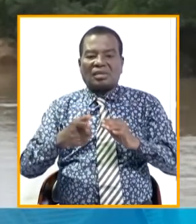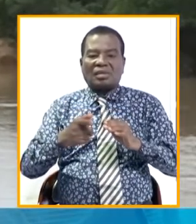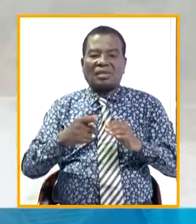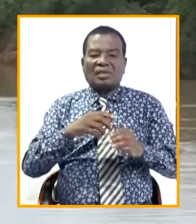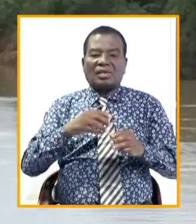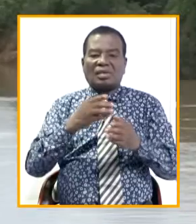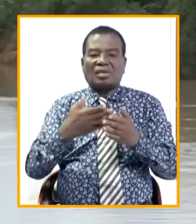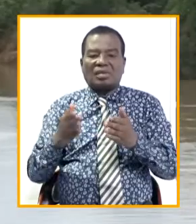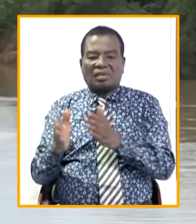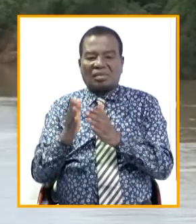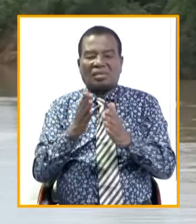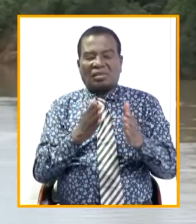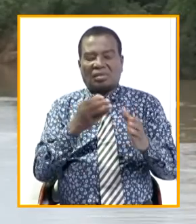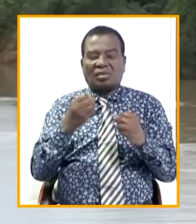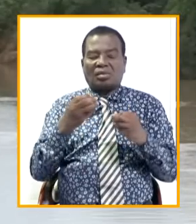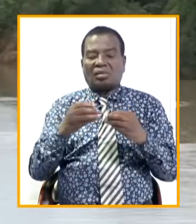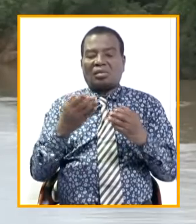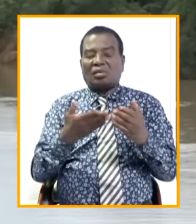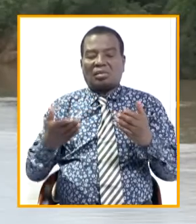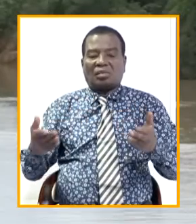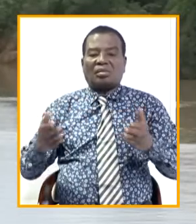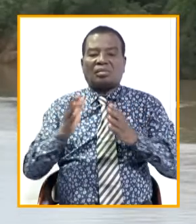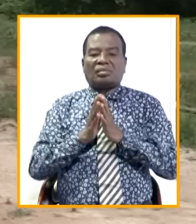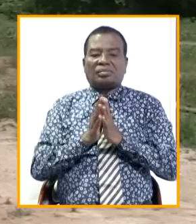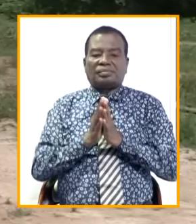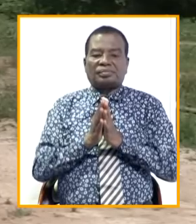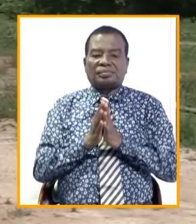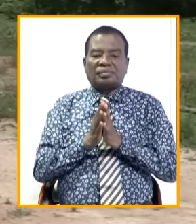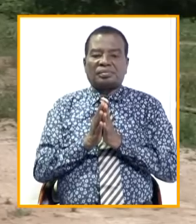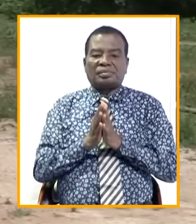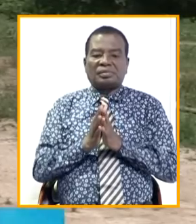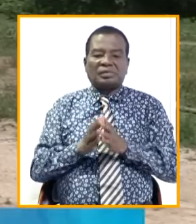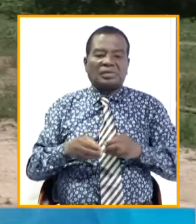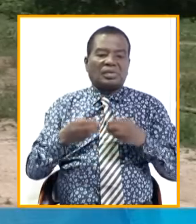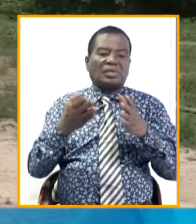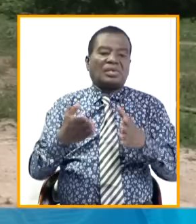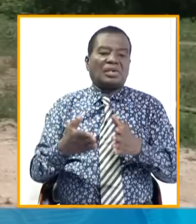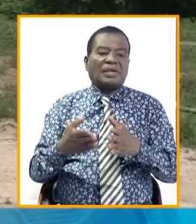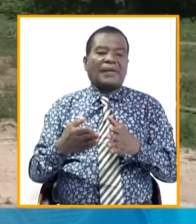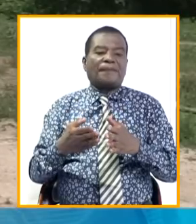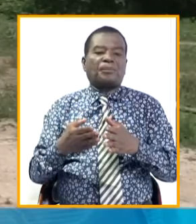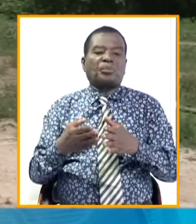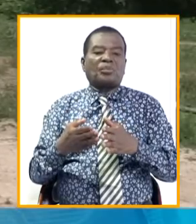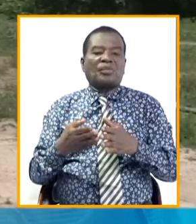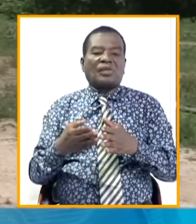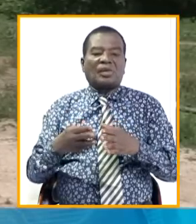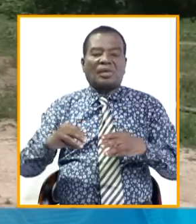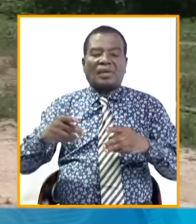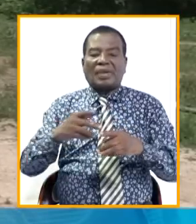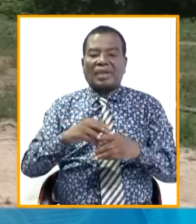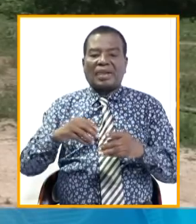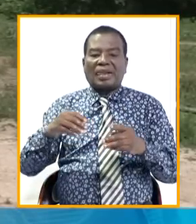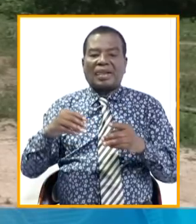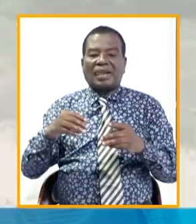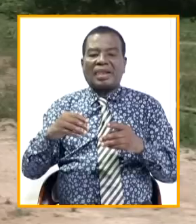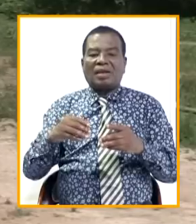beaucoup de choses. Ça va envoyer développement au village de Debété, premièrement d'abord. Ça va rendre Debété un carrefour. On a parlé